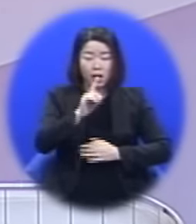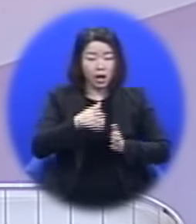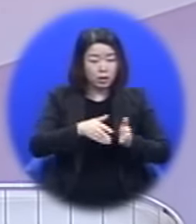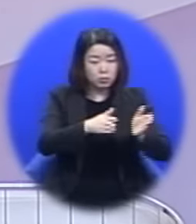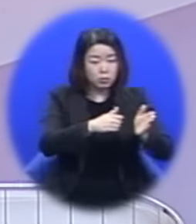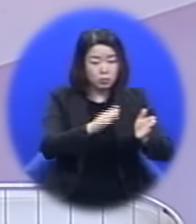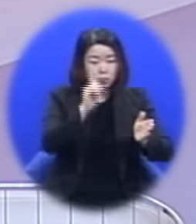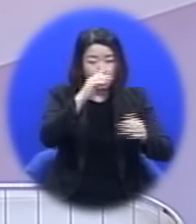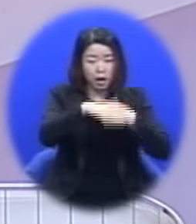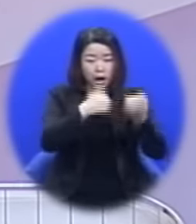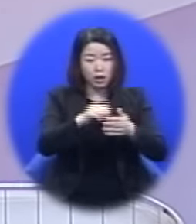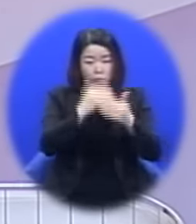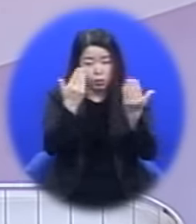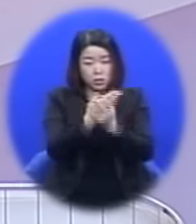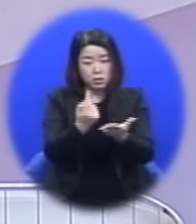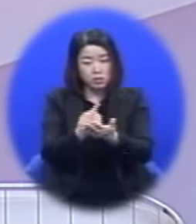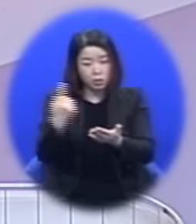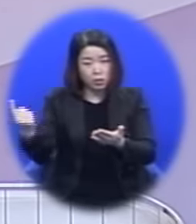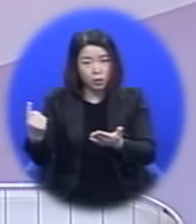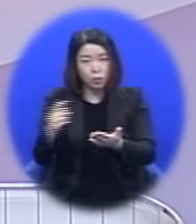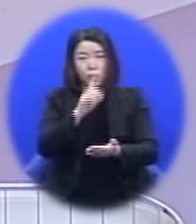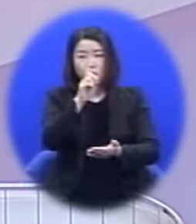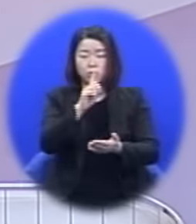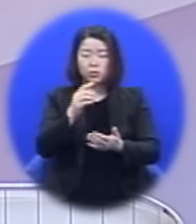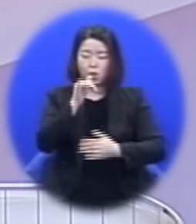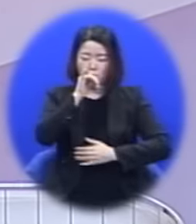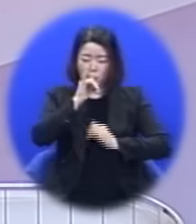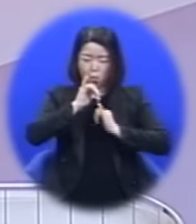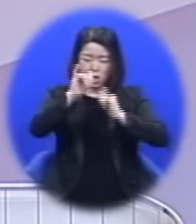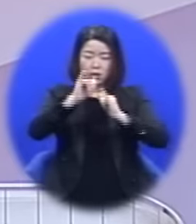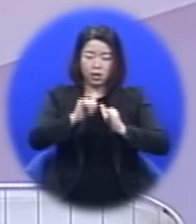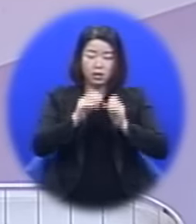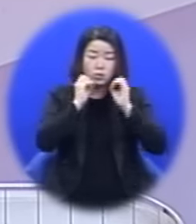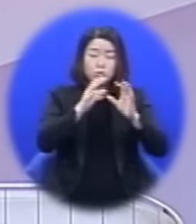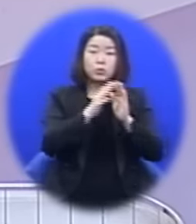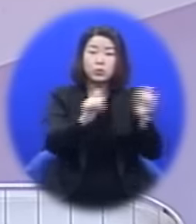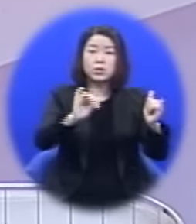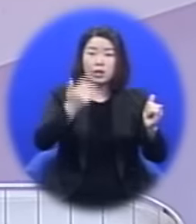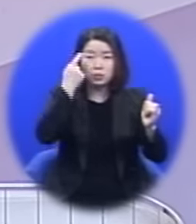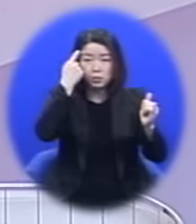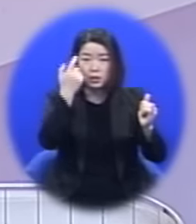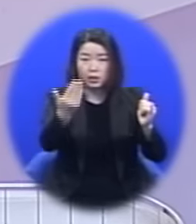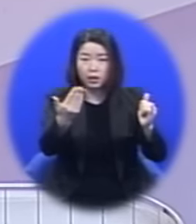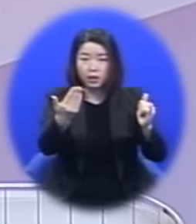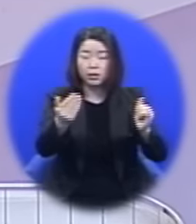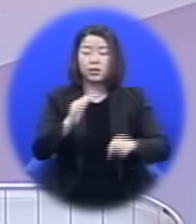떠나고 한쪽은 어떻게 그렇게 위대한 전도자가 되지요? 성령인 것입니다.